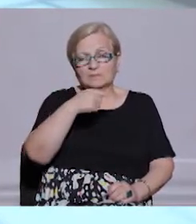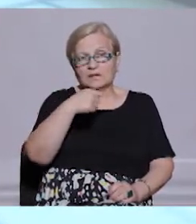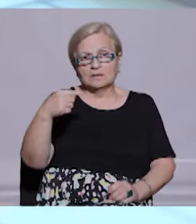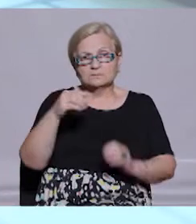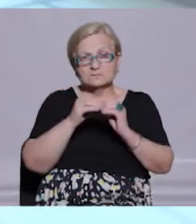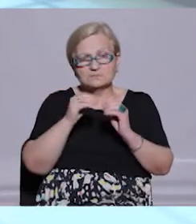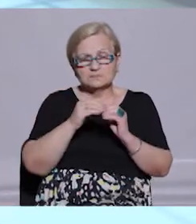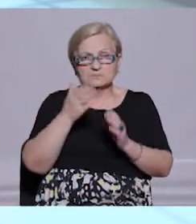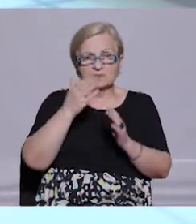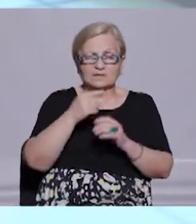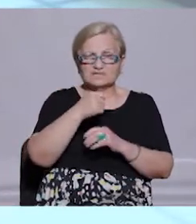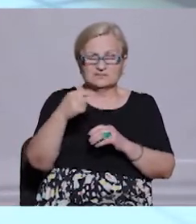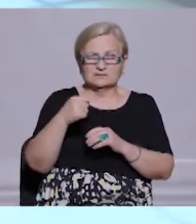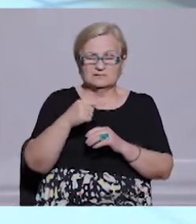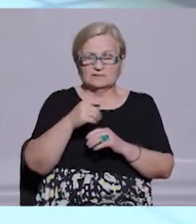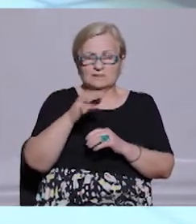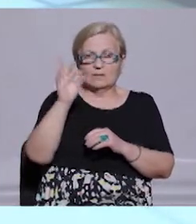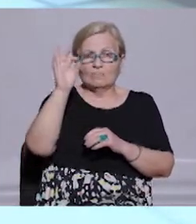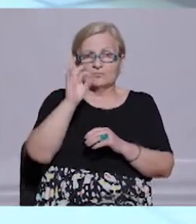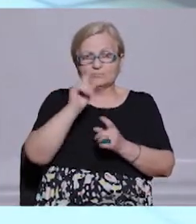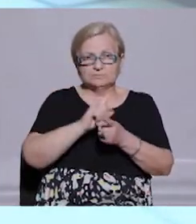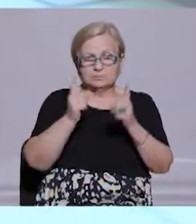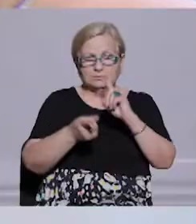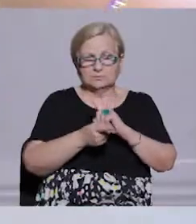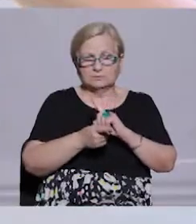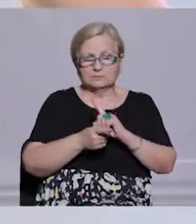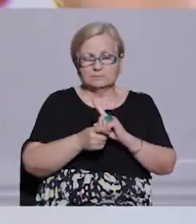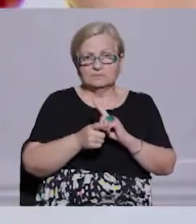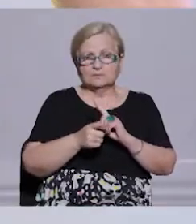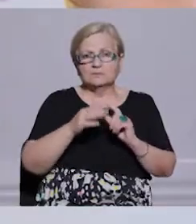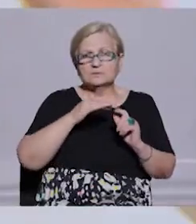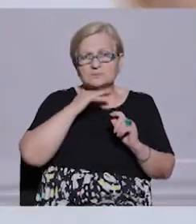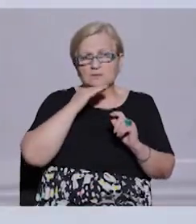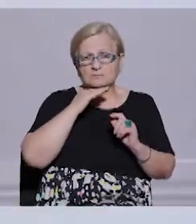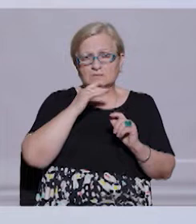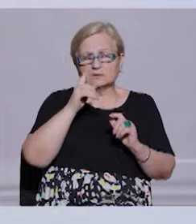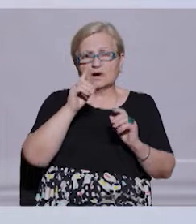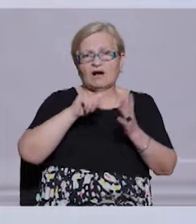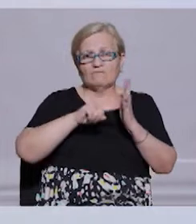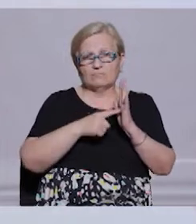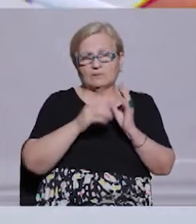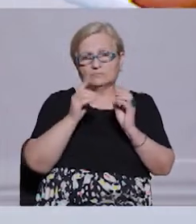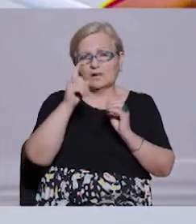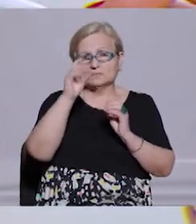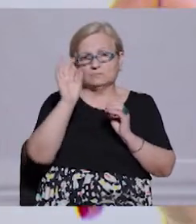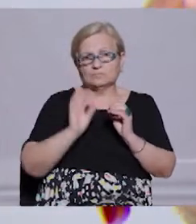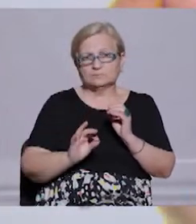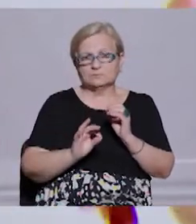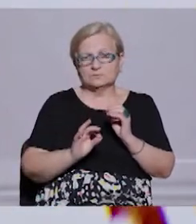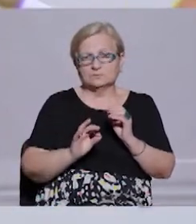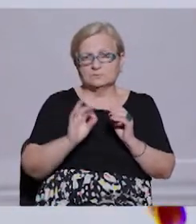წილადი გაწარმოვადგინოთ პროცენტის სახით, საკმარისია გავამრავლოთ 100%-ზე, ხომ? ანუ